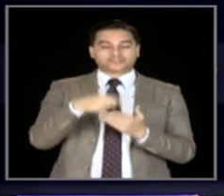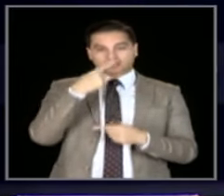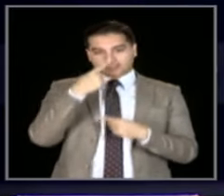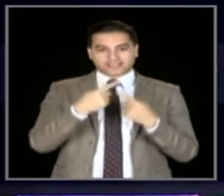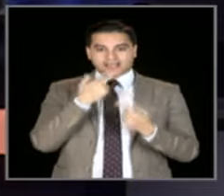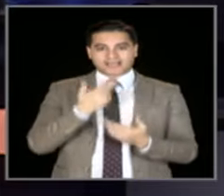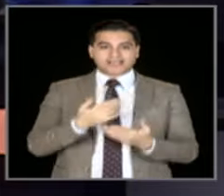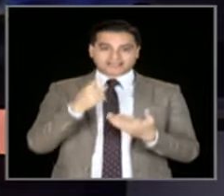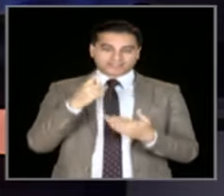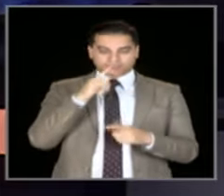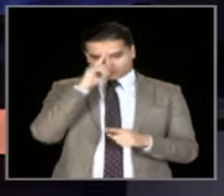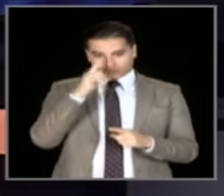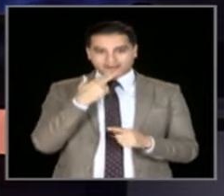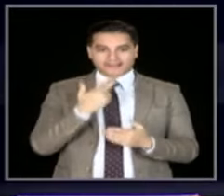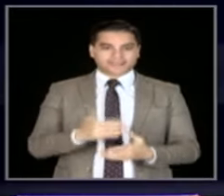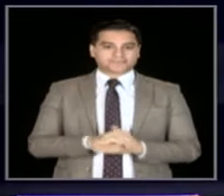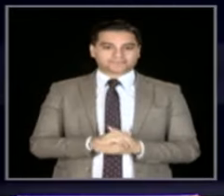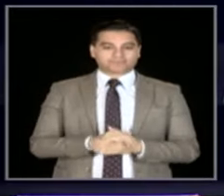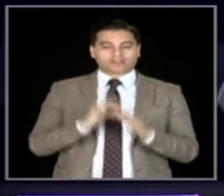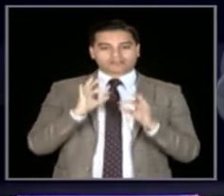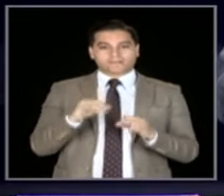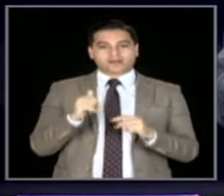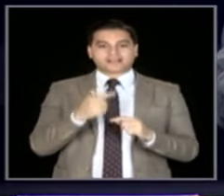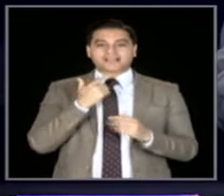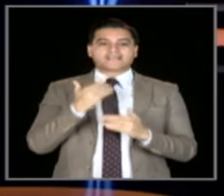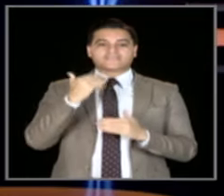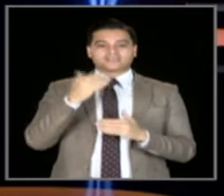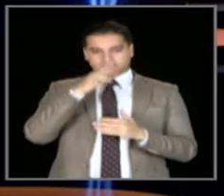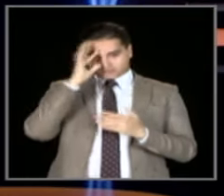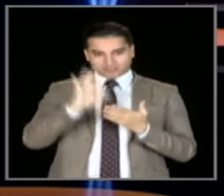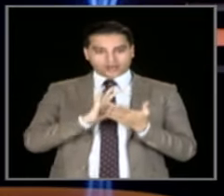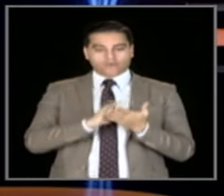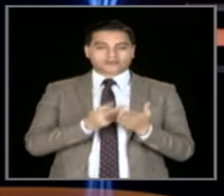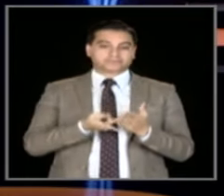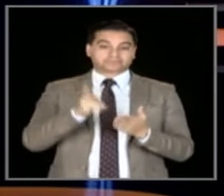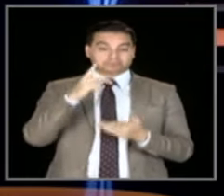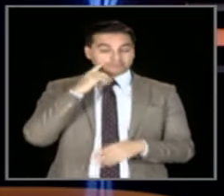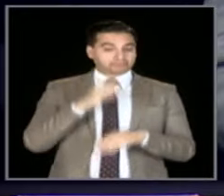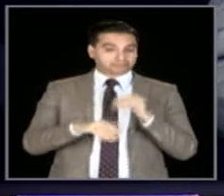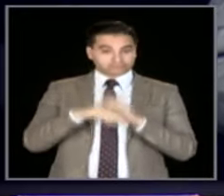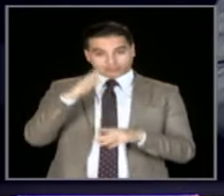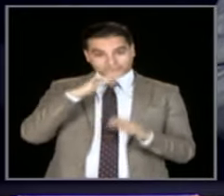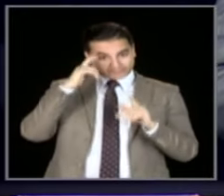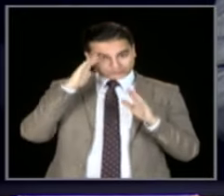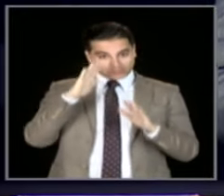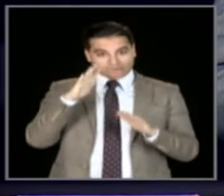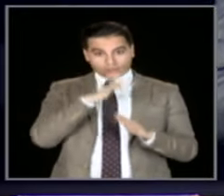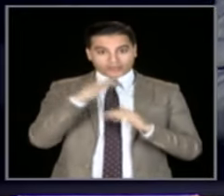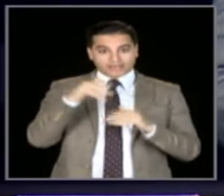مشيتوا على الميه فعلا. حرفيا يعني. طبعا النهارده نفسكم التوفيق يبقى معاك، محدش عارف. صح. بعدين انتوا جايين